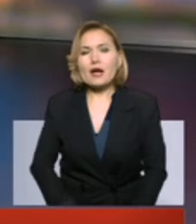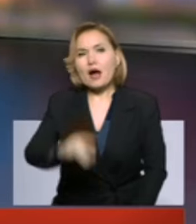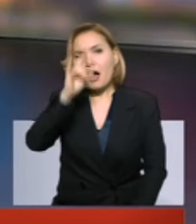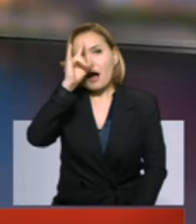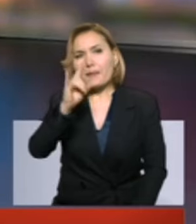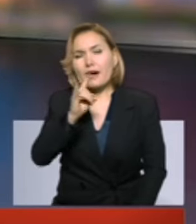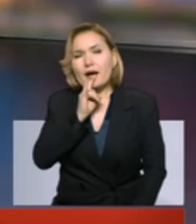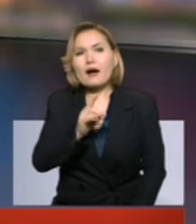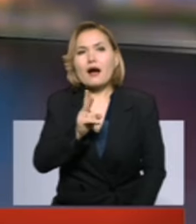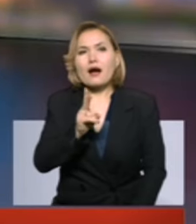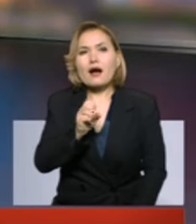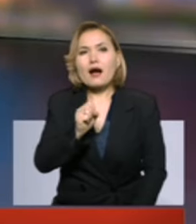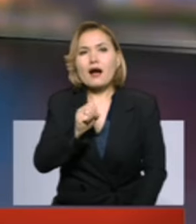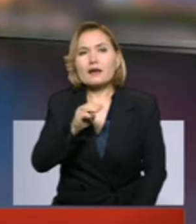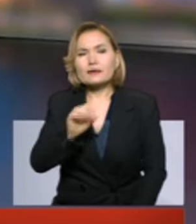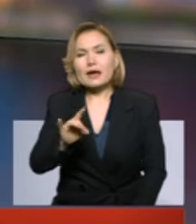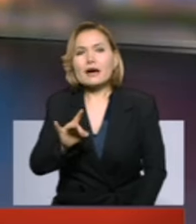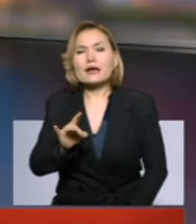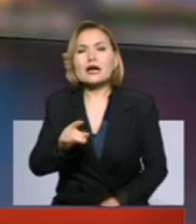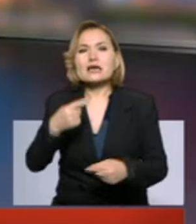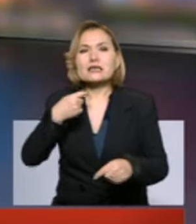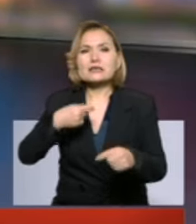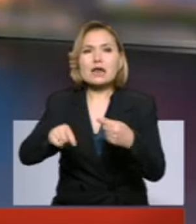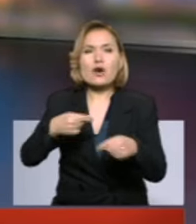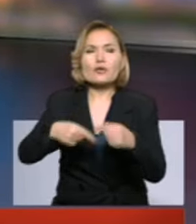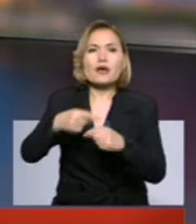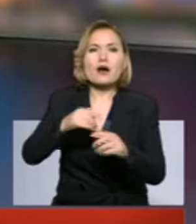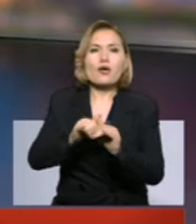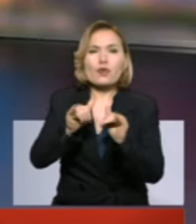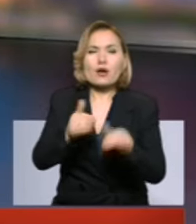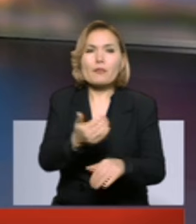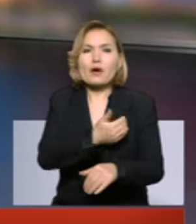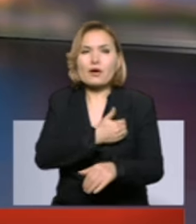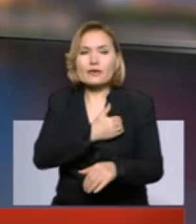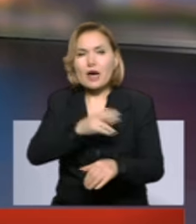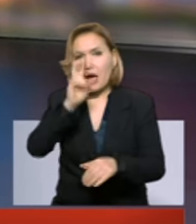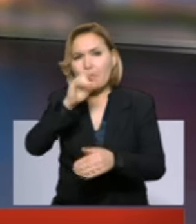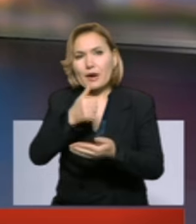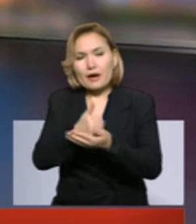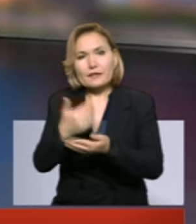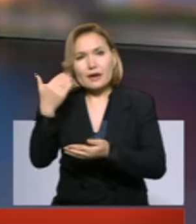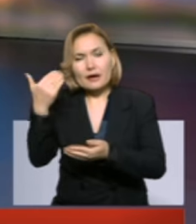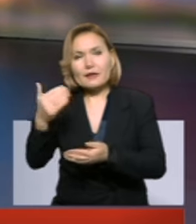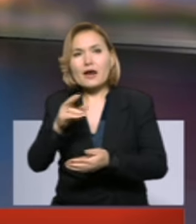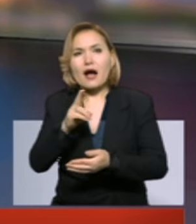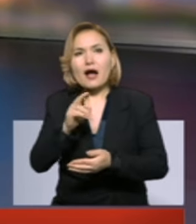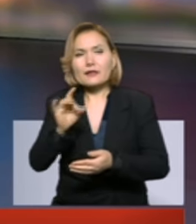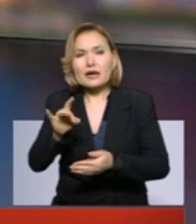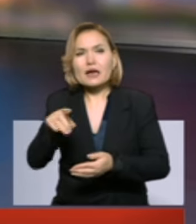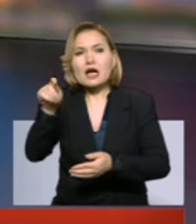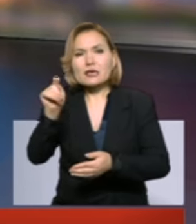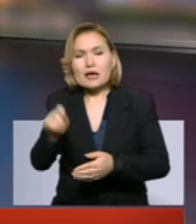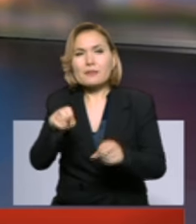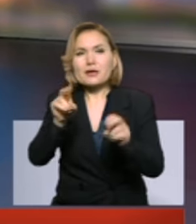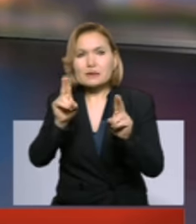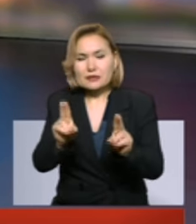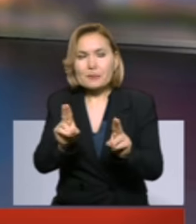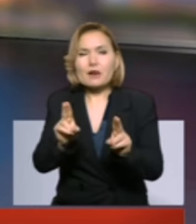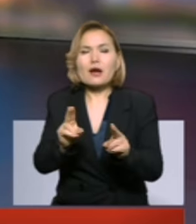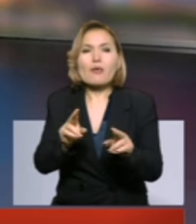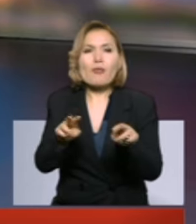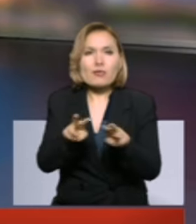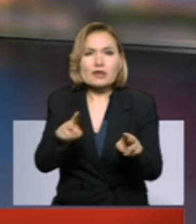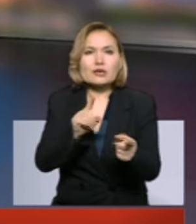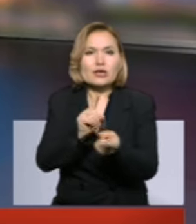Қазақстан мен Қатар сауда және инвестиция саласын дамытуға басымдық бермек. Мемлекет басшысының Қатарға жасайтын сапарына қатысты сарапшылардың